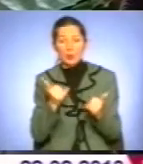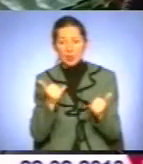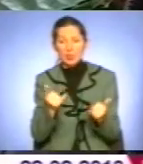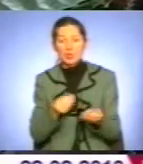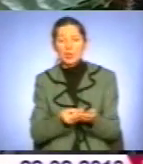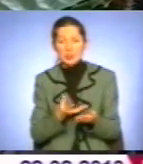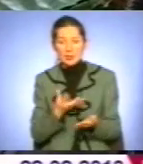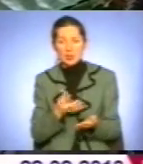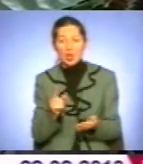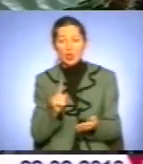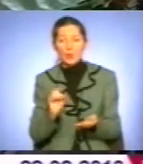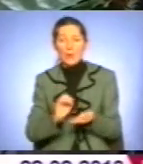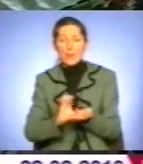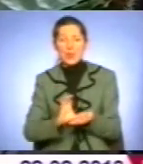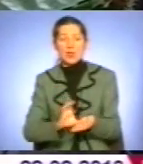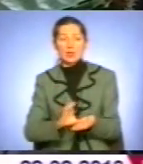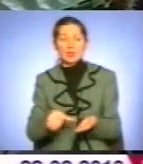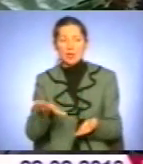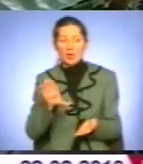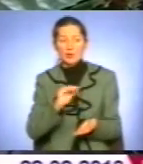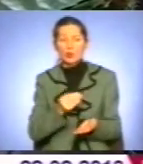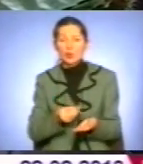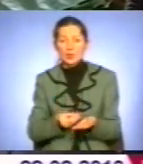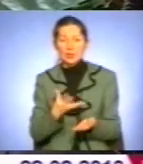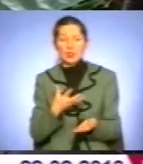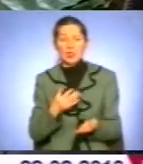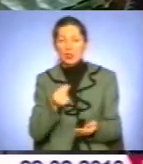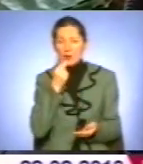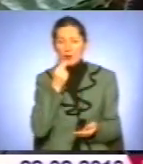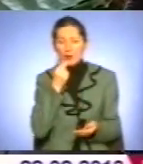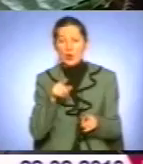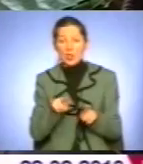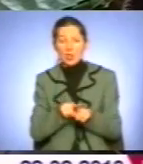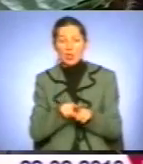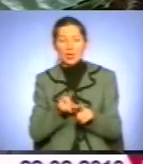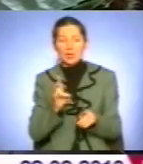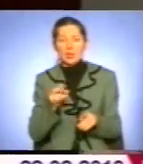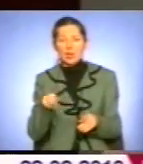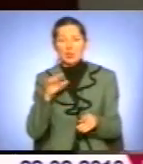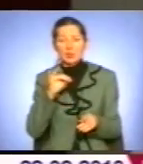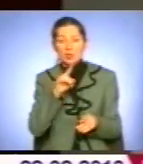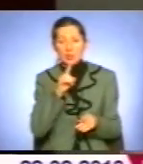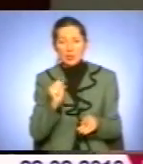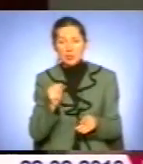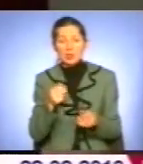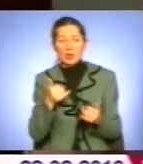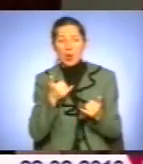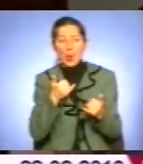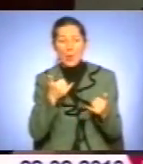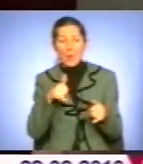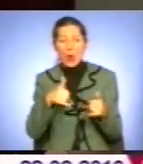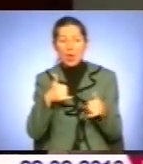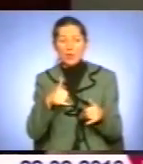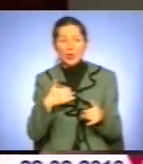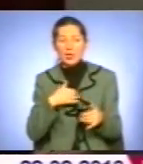цінах, що піднялися всюди тарифи, як на харчування, так само і на дизпаливо. Я не проти, щоб збільшити